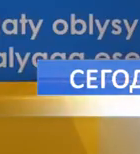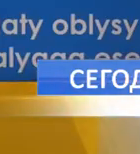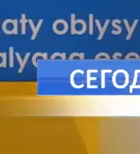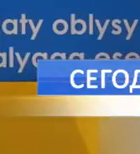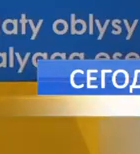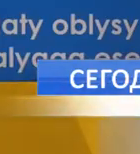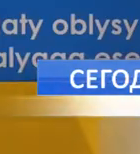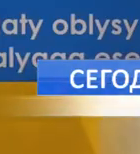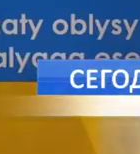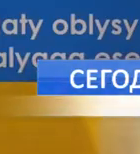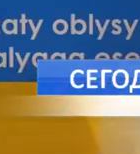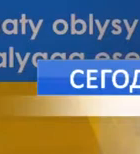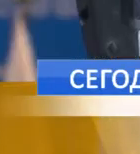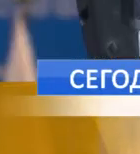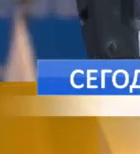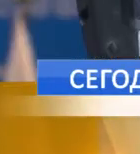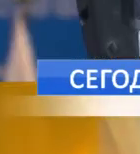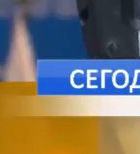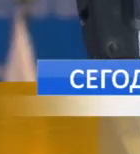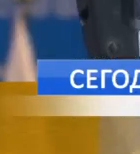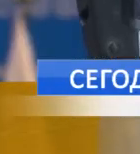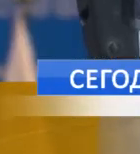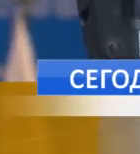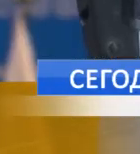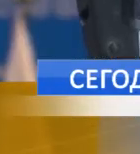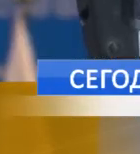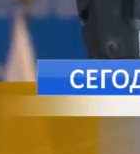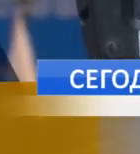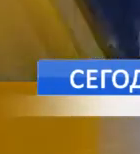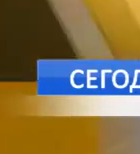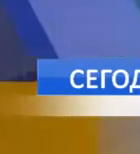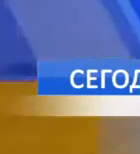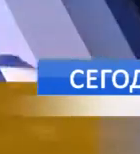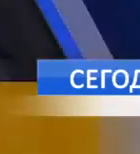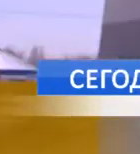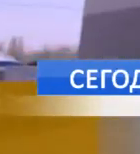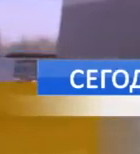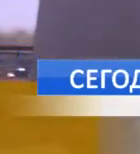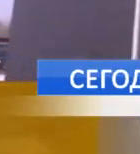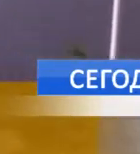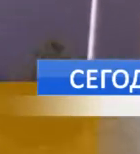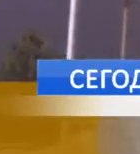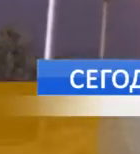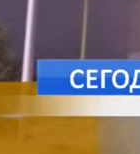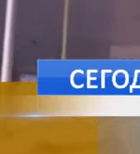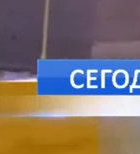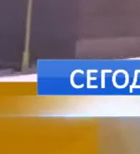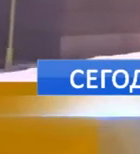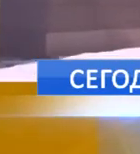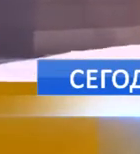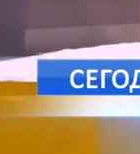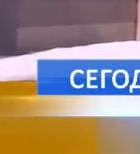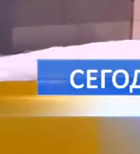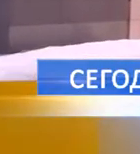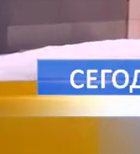планами на текущий момент. Общая картина выглядит вполне оптимистичной. Пробились вверх. 5 многоэтажных